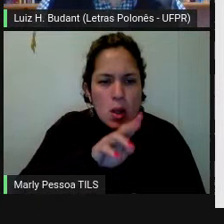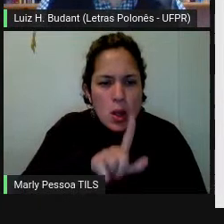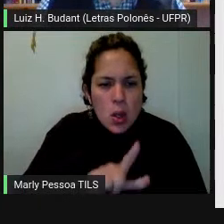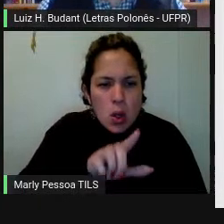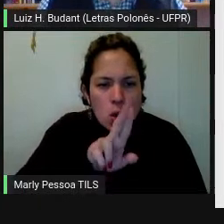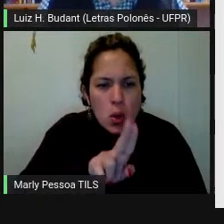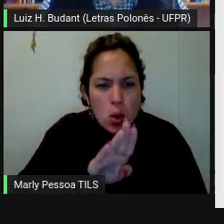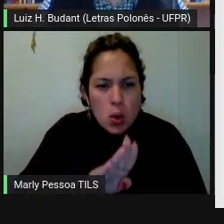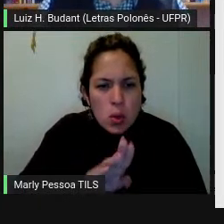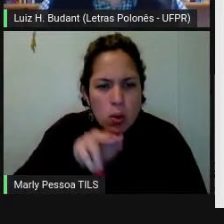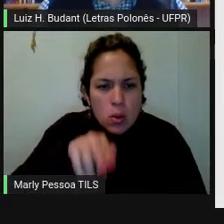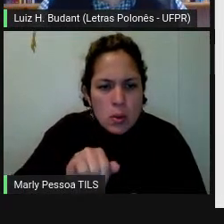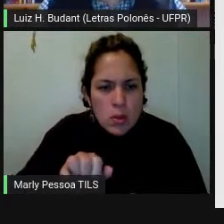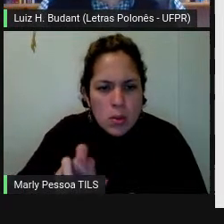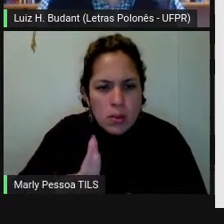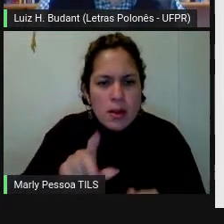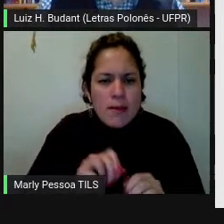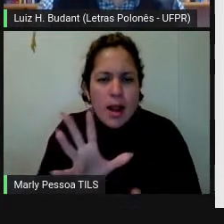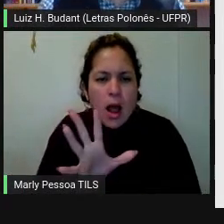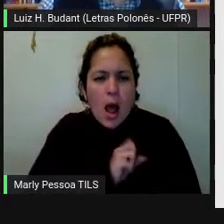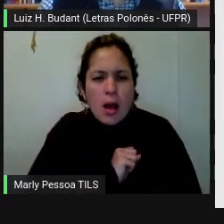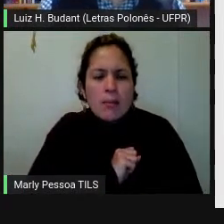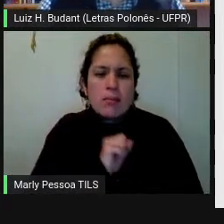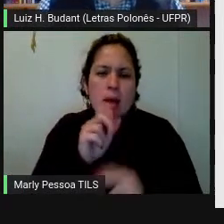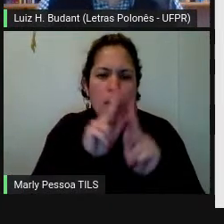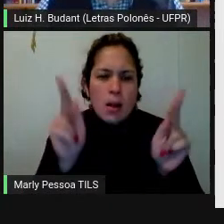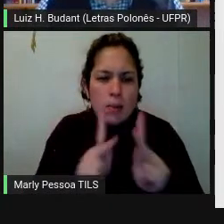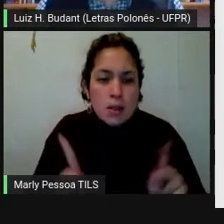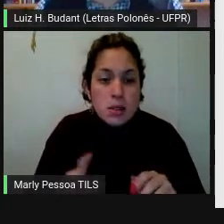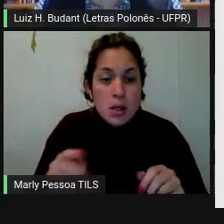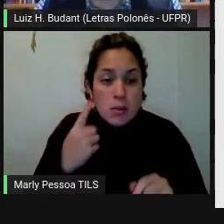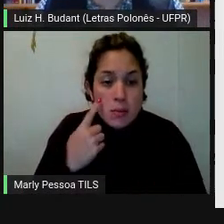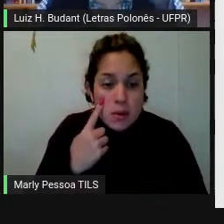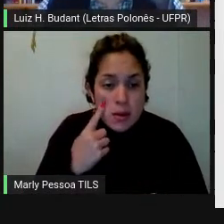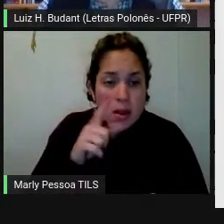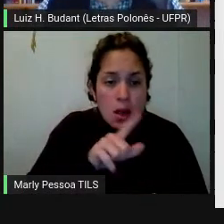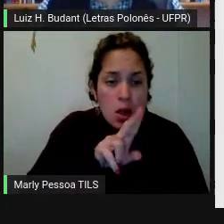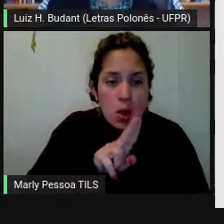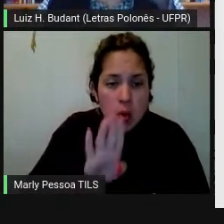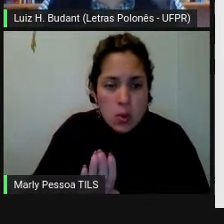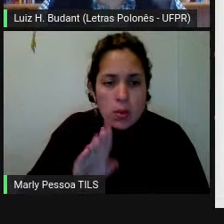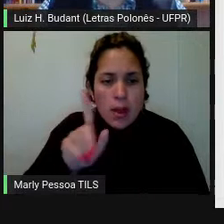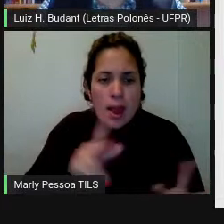ele ame a paz, porque essa palavra mir, ela poderia significar tanto paz quanto mundo.